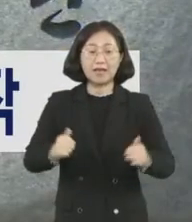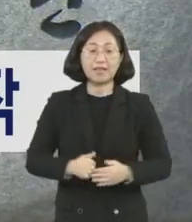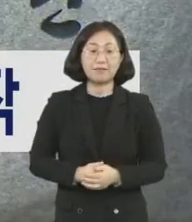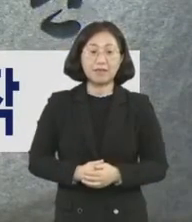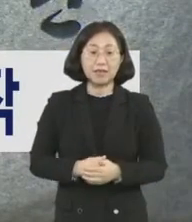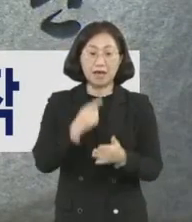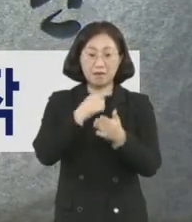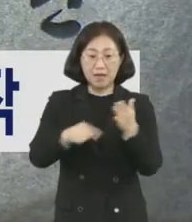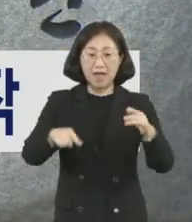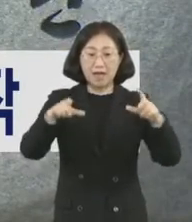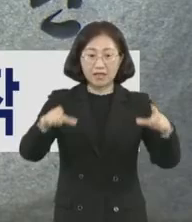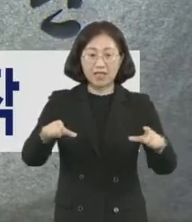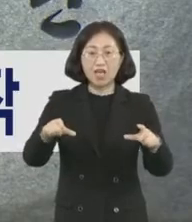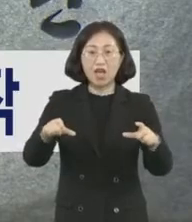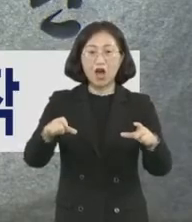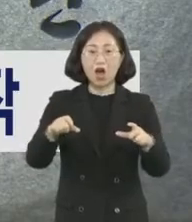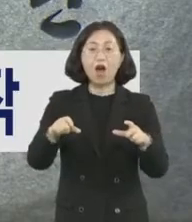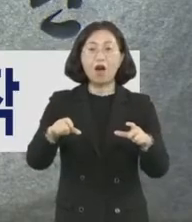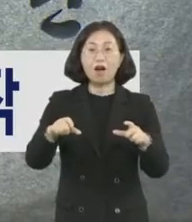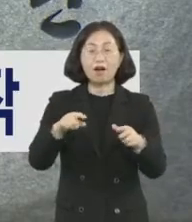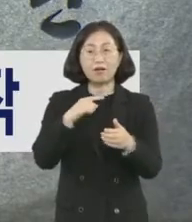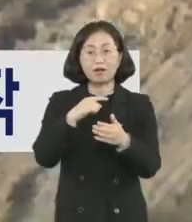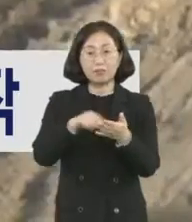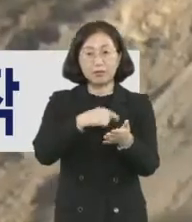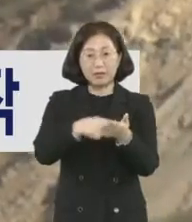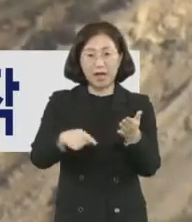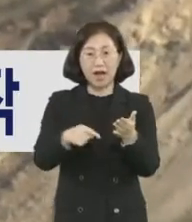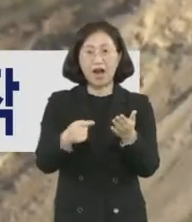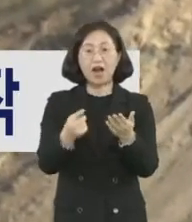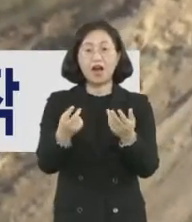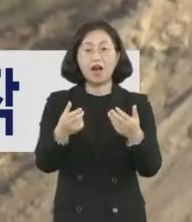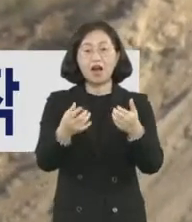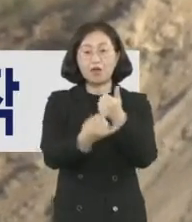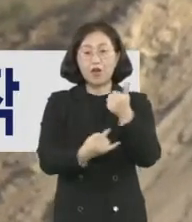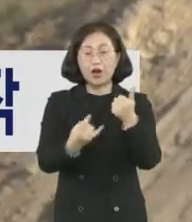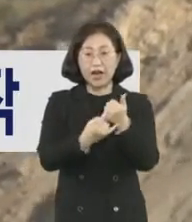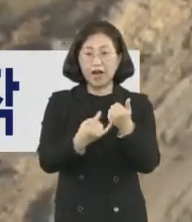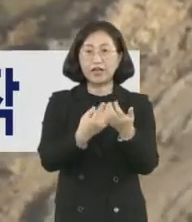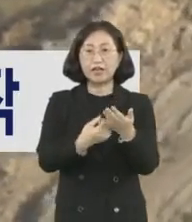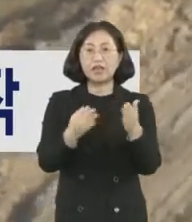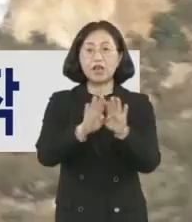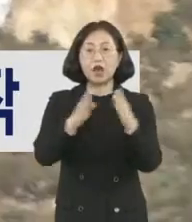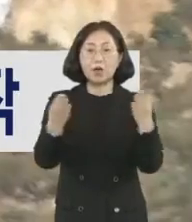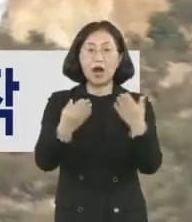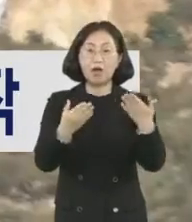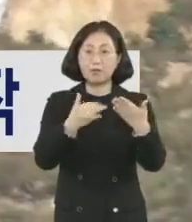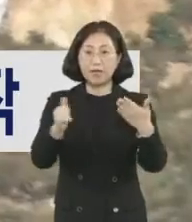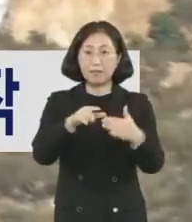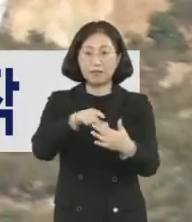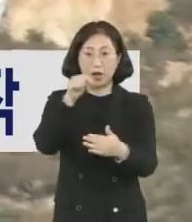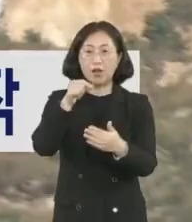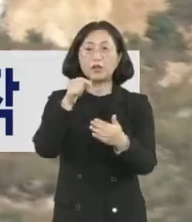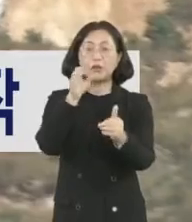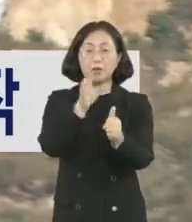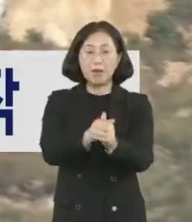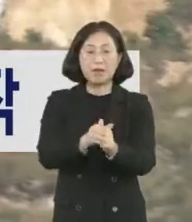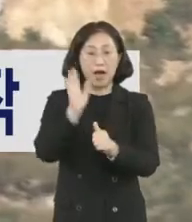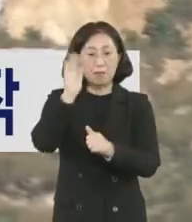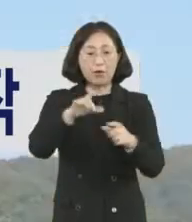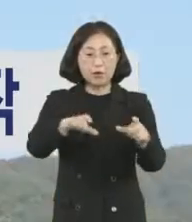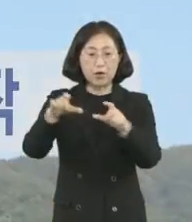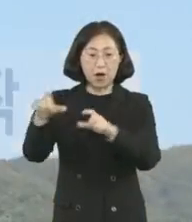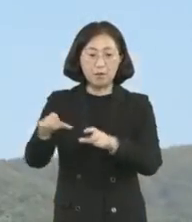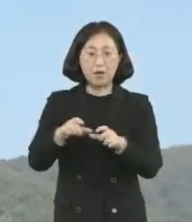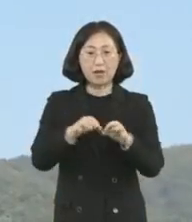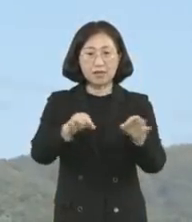상실은 피해 지역 소음 대책 심의위원회를 열고 분야별 전문가 등 9명의 위원을 위촉했다 쓰며 위원회는 앞으로 구역별